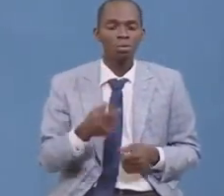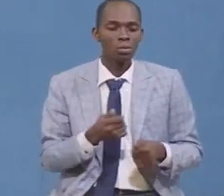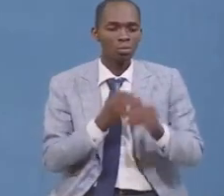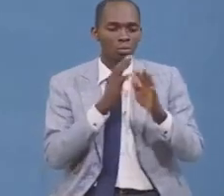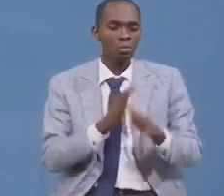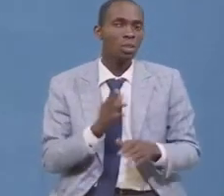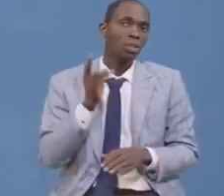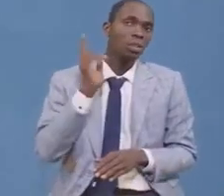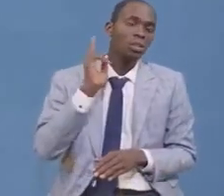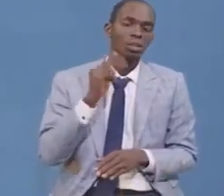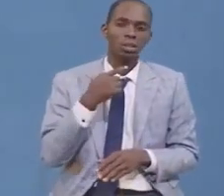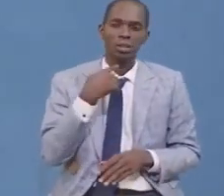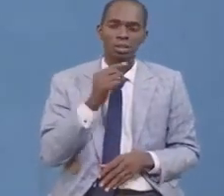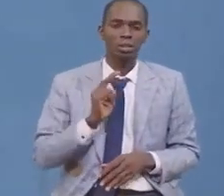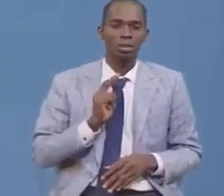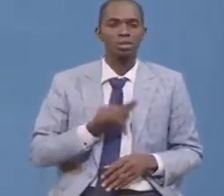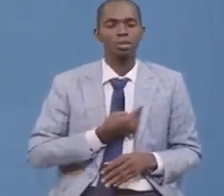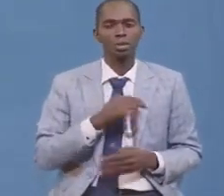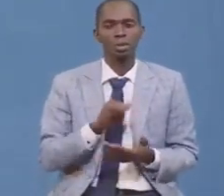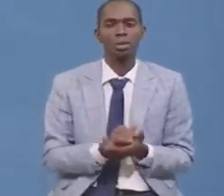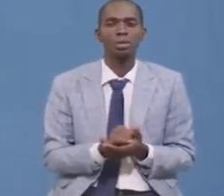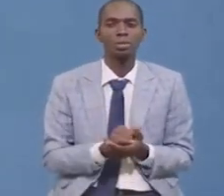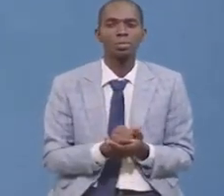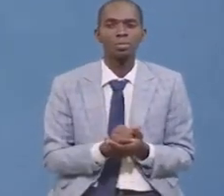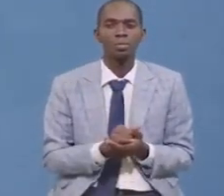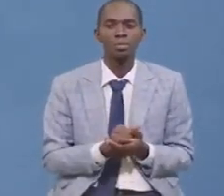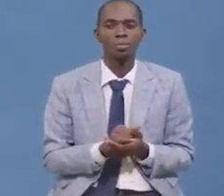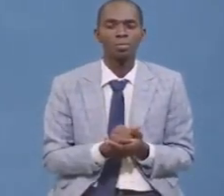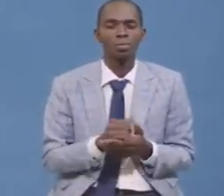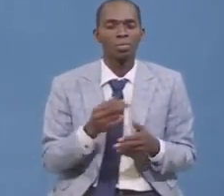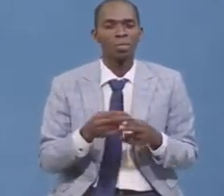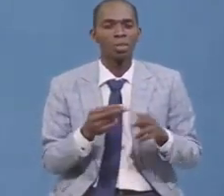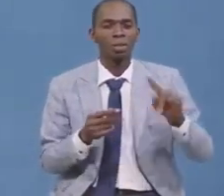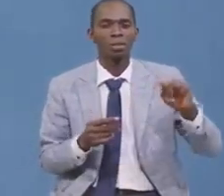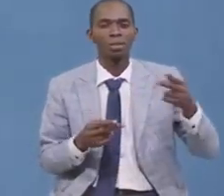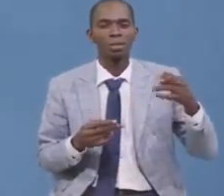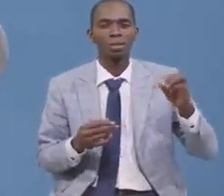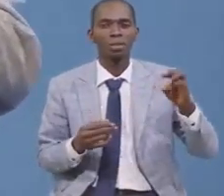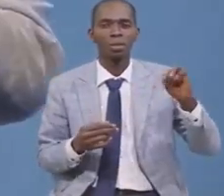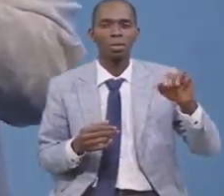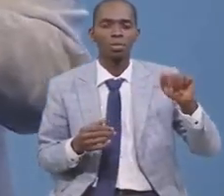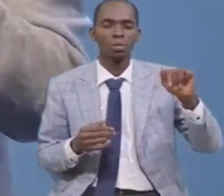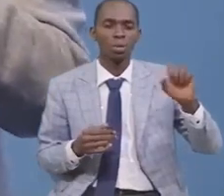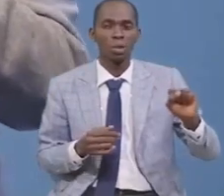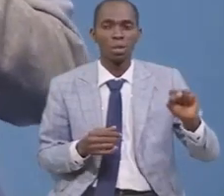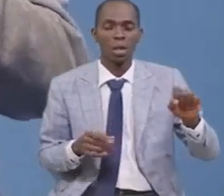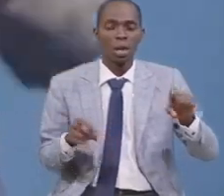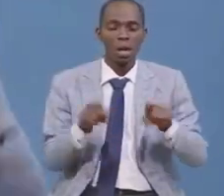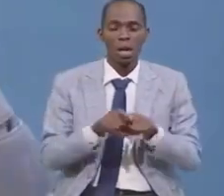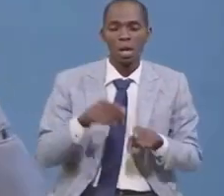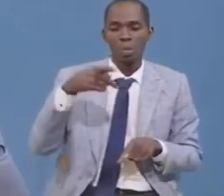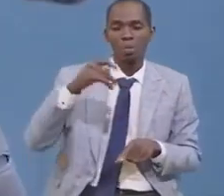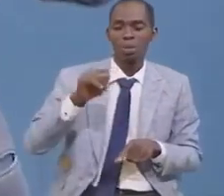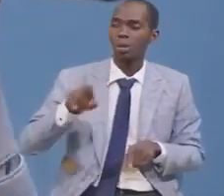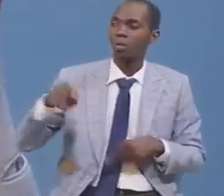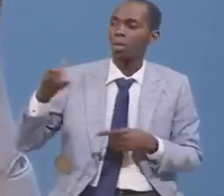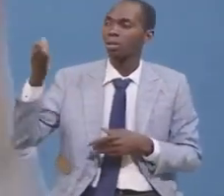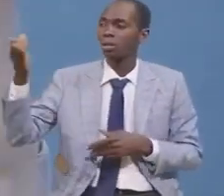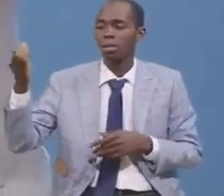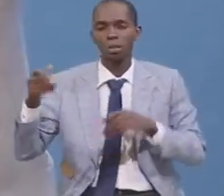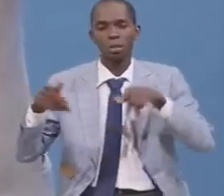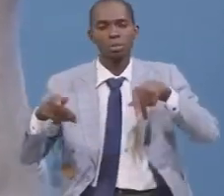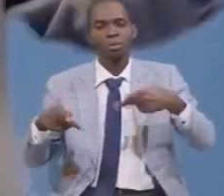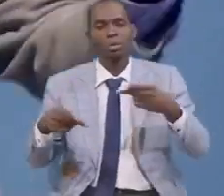tells us, ఒక అపోస్తలుడు చరిత్ర మనకు చెప్తున్నాడు. థామస్, ఆయన పేరు థామస్. As Peter went there, Philip went